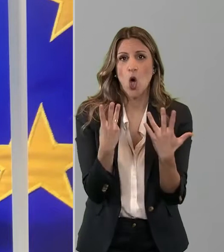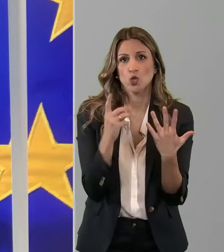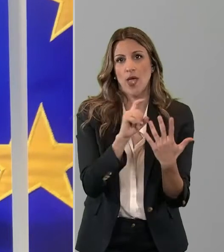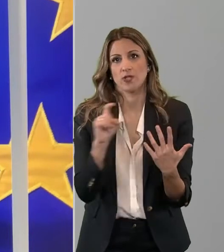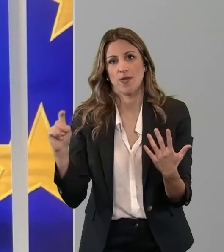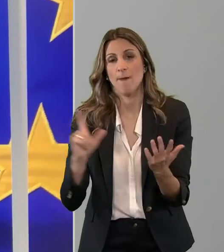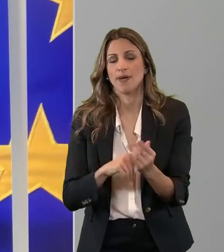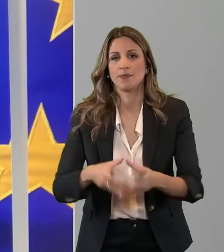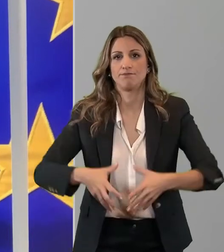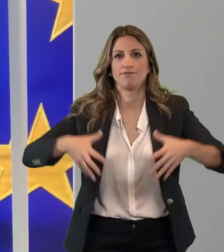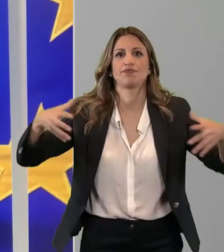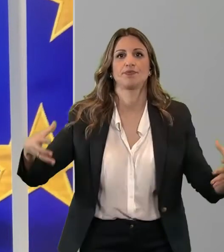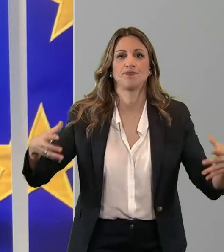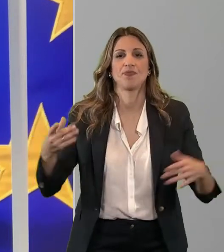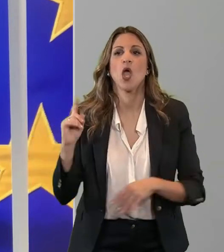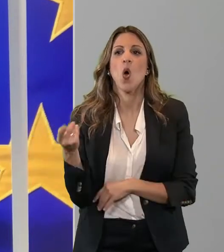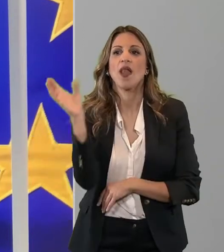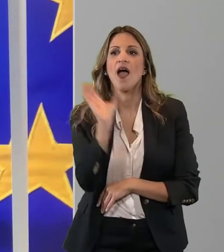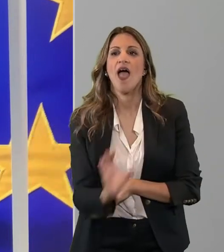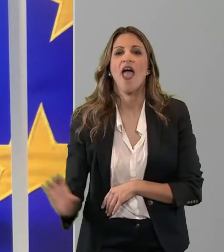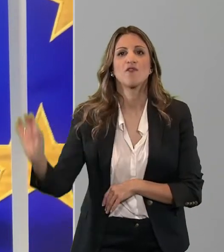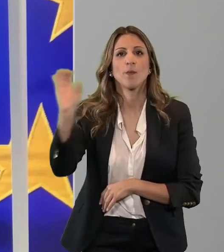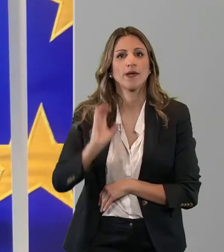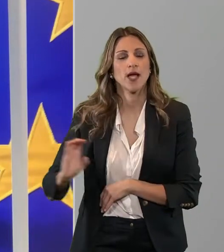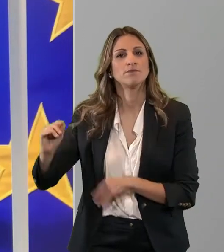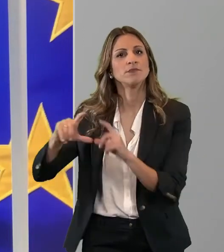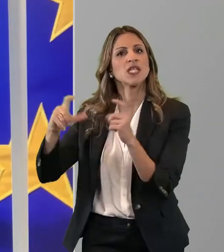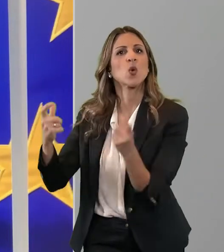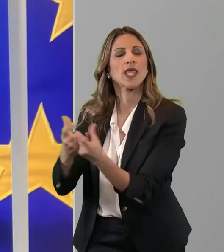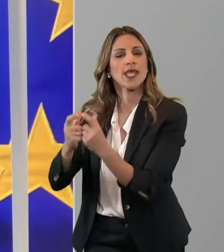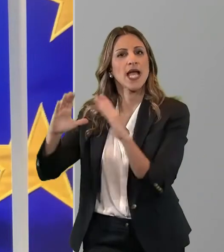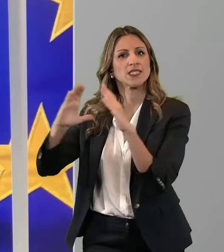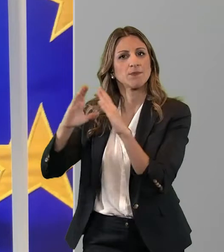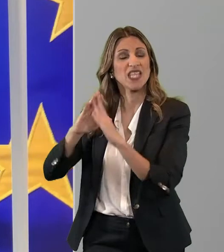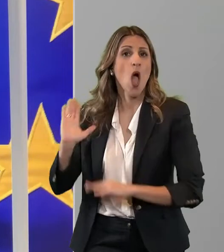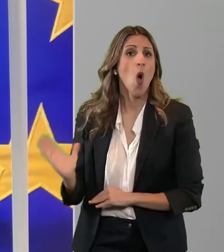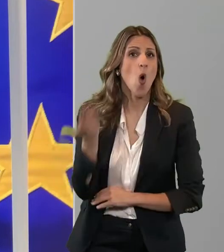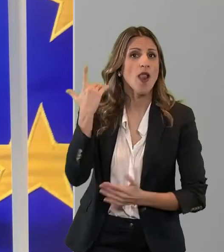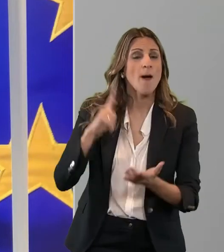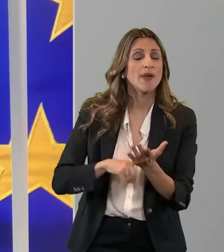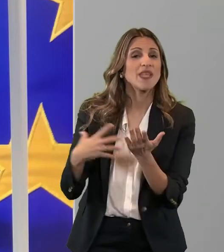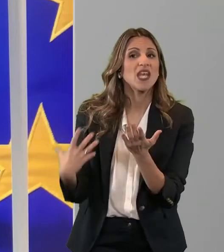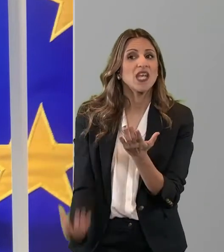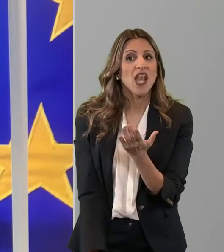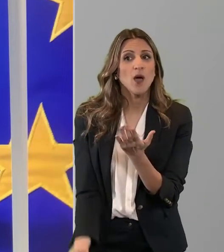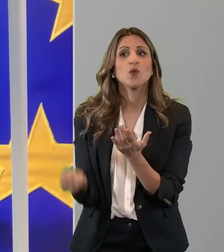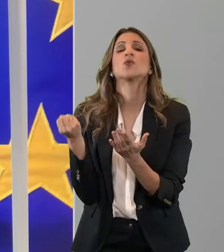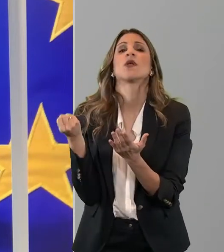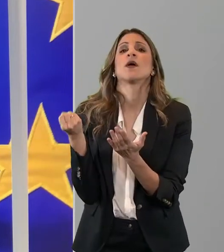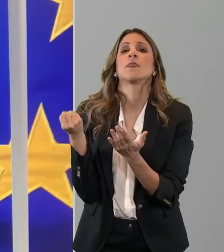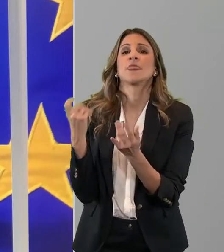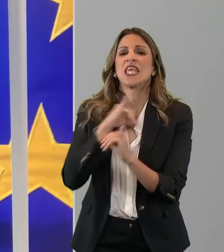εκατομμύρια. Όλα τα ευρωπαϊκά νοικοκυριά θα πρέπει να καλύπτονται από δίκτυα